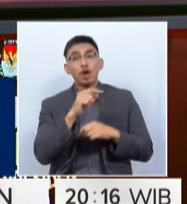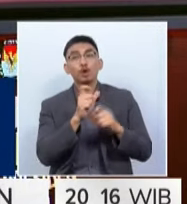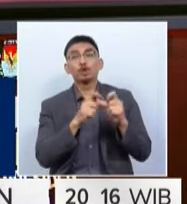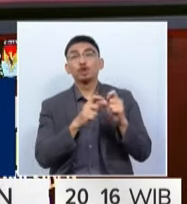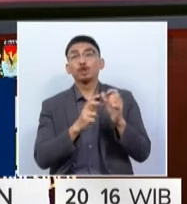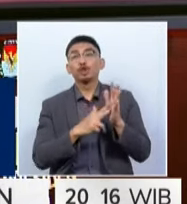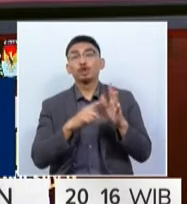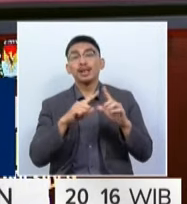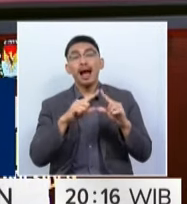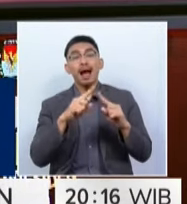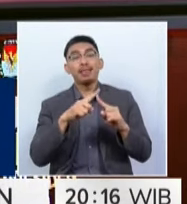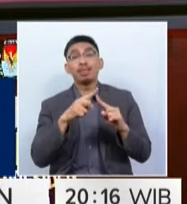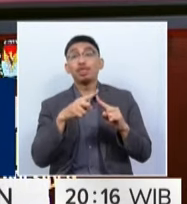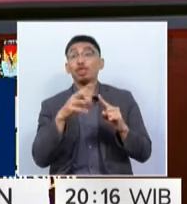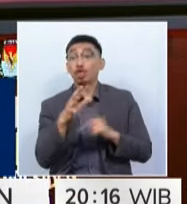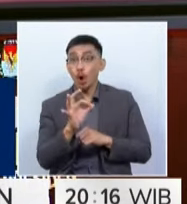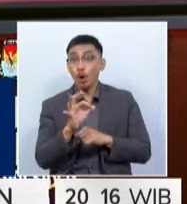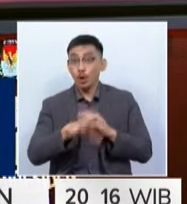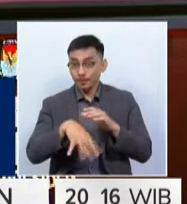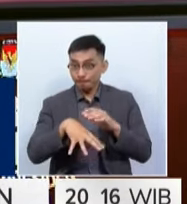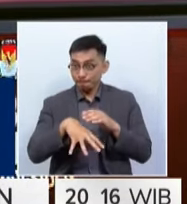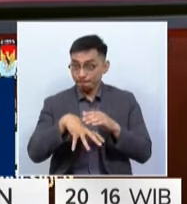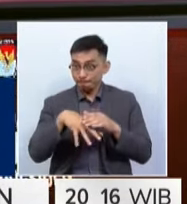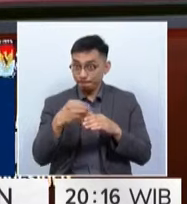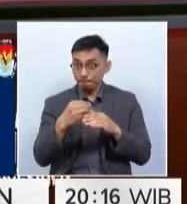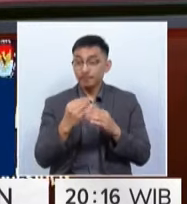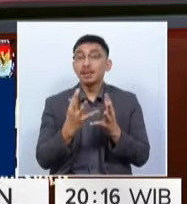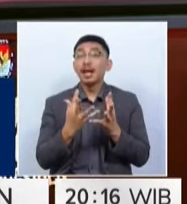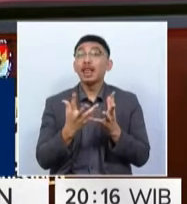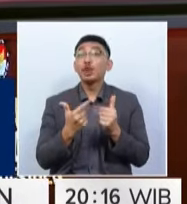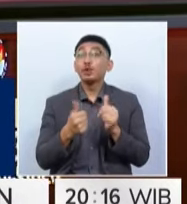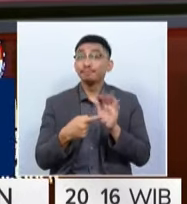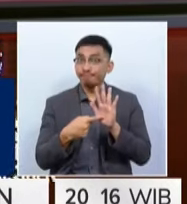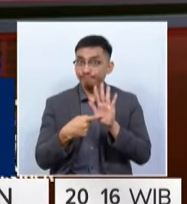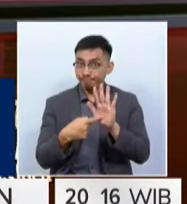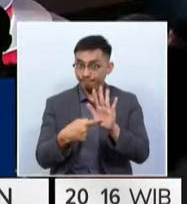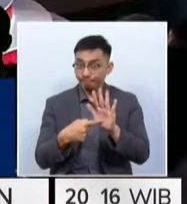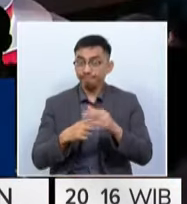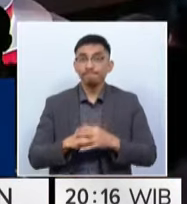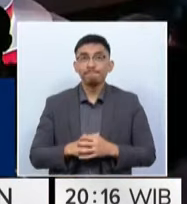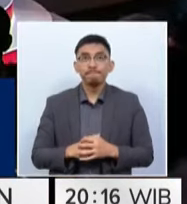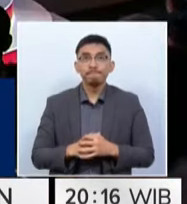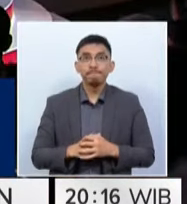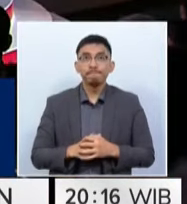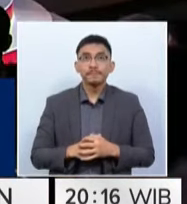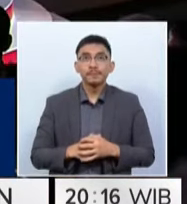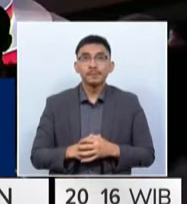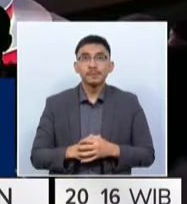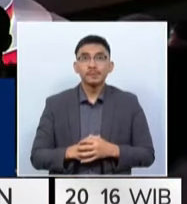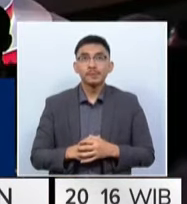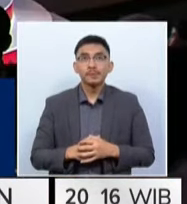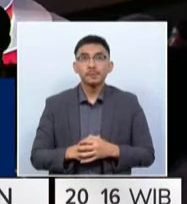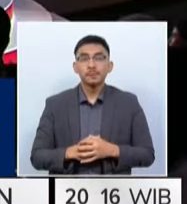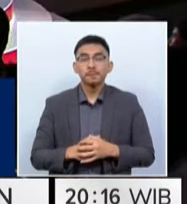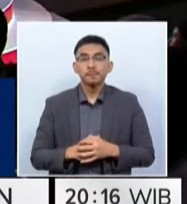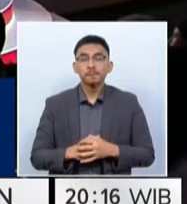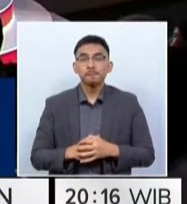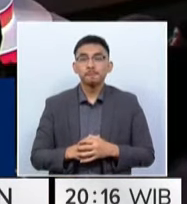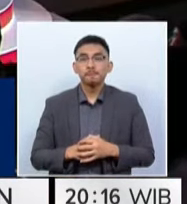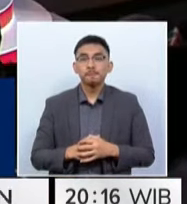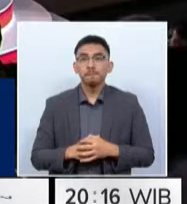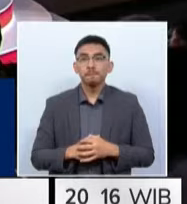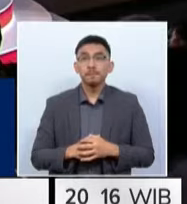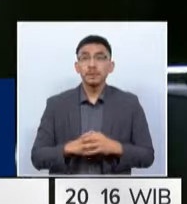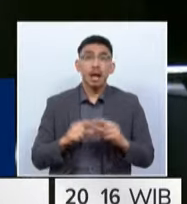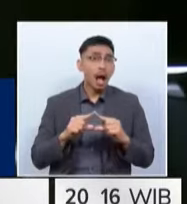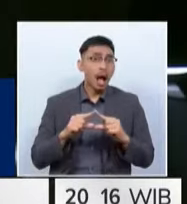daftar pertanyaan dari fishb dan mohon diperlihatkan huruf yang tertera huruf a b atau c yang